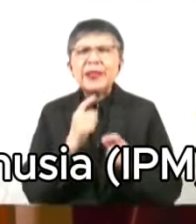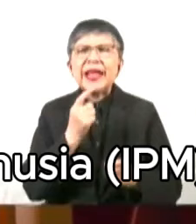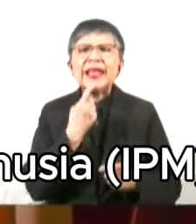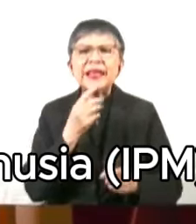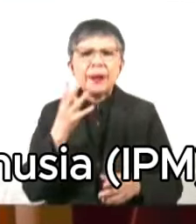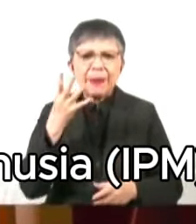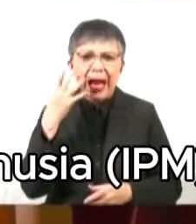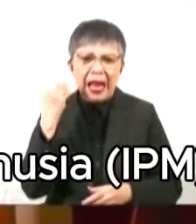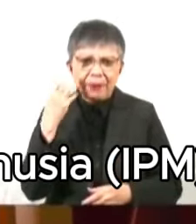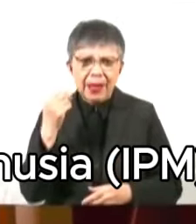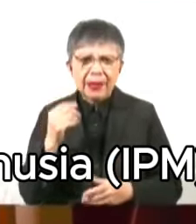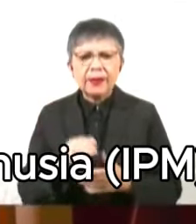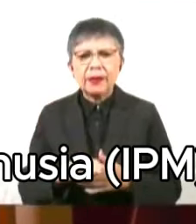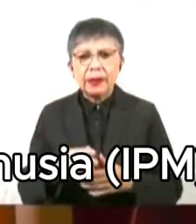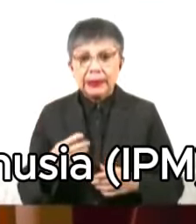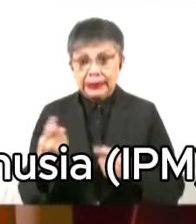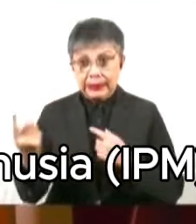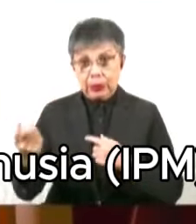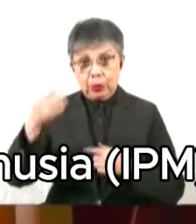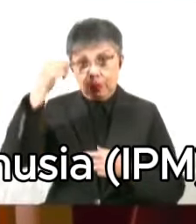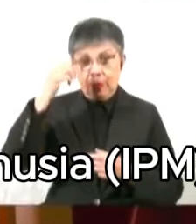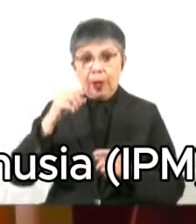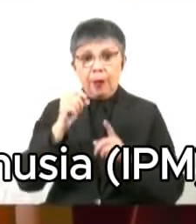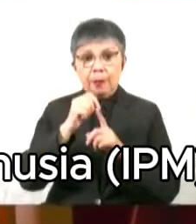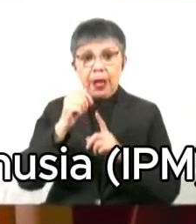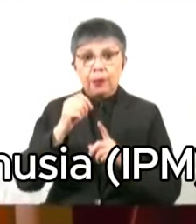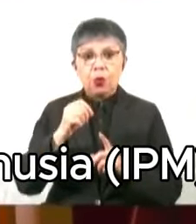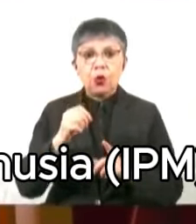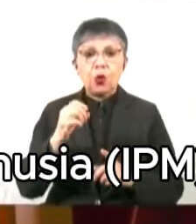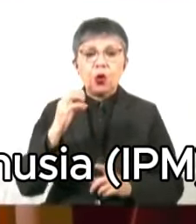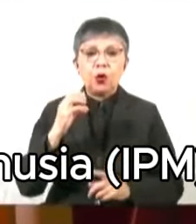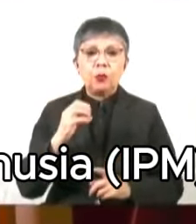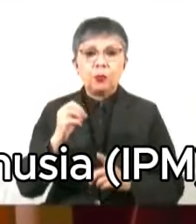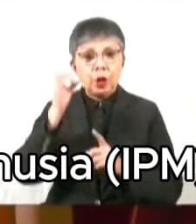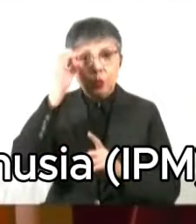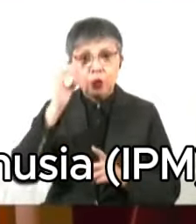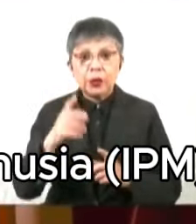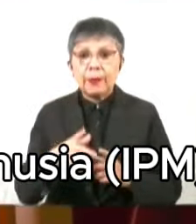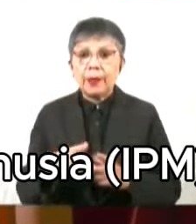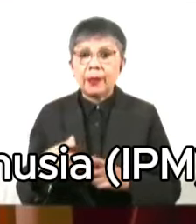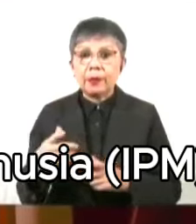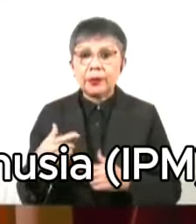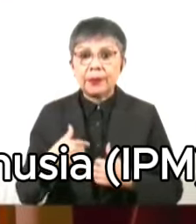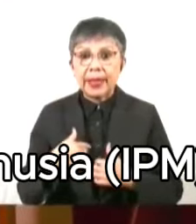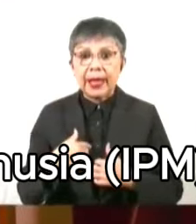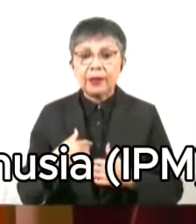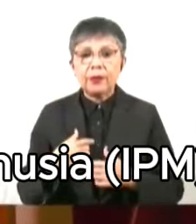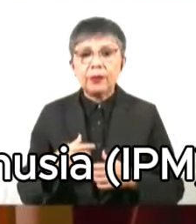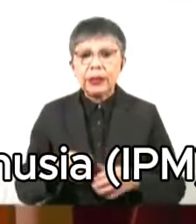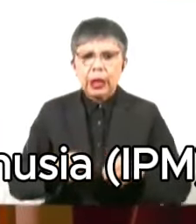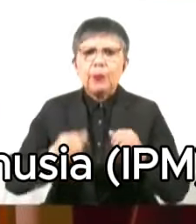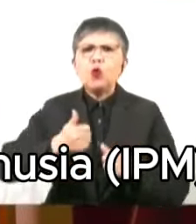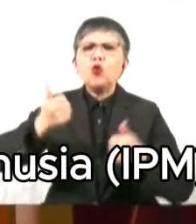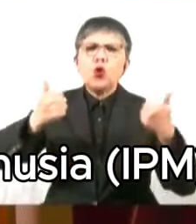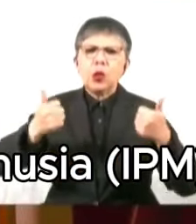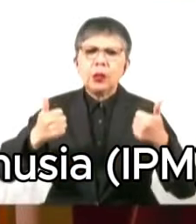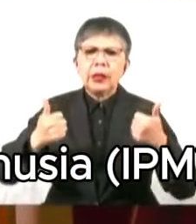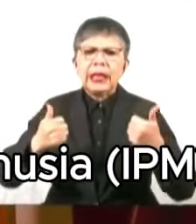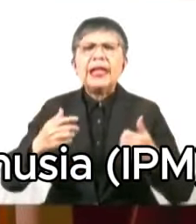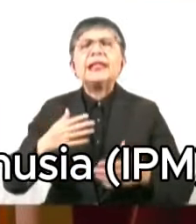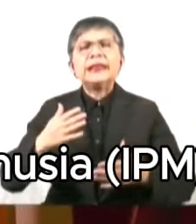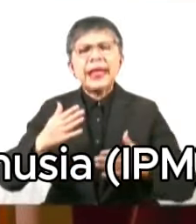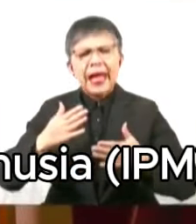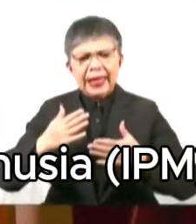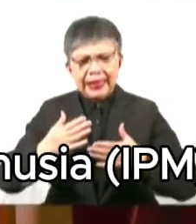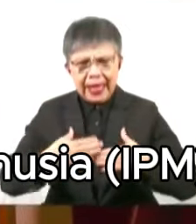barangkali antara kita berdua Pramono Anung lebih unggul soal pengalaman daripada kita Karena itulah Kenapa saya